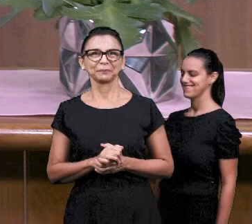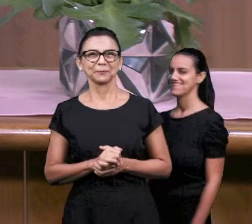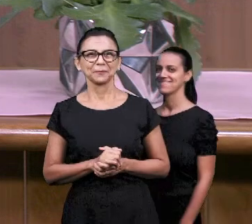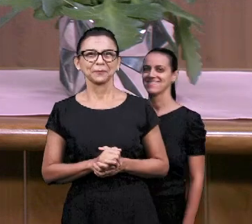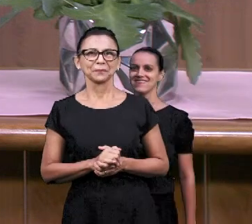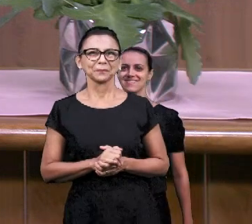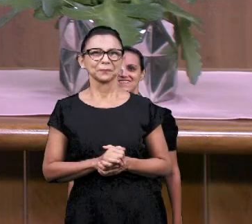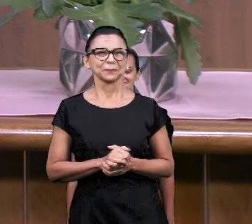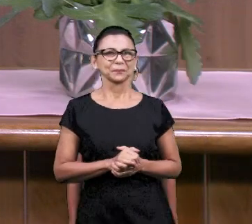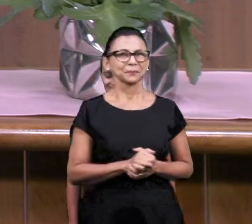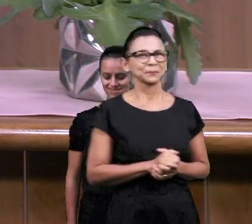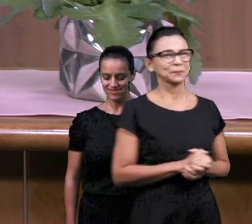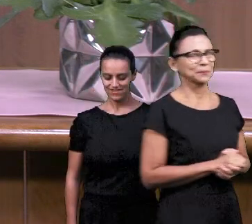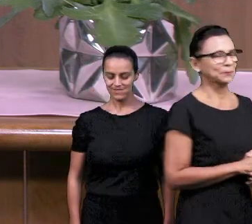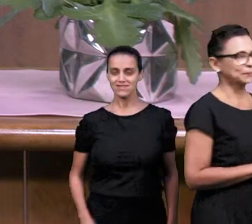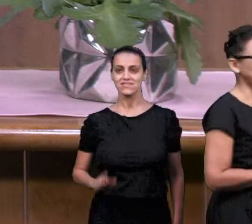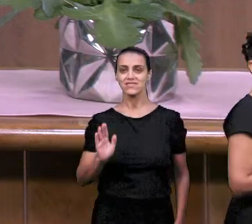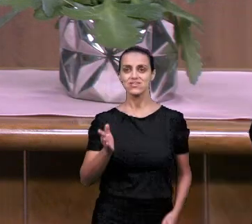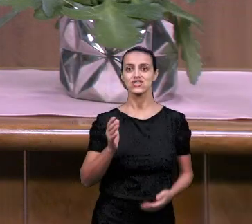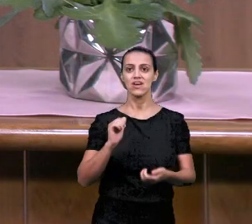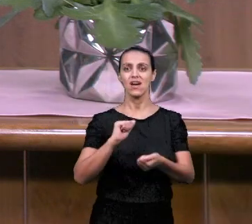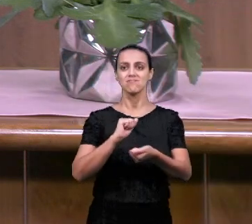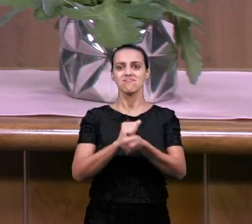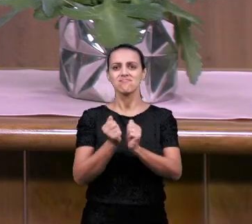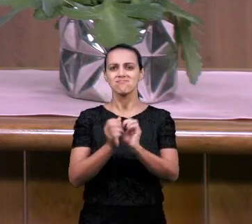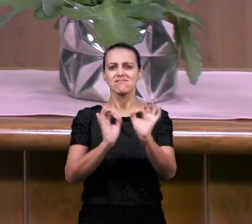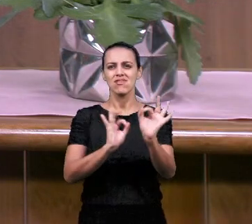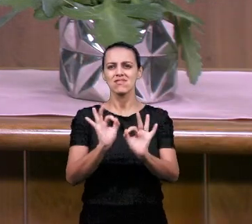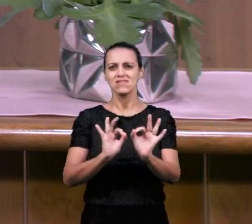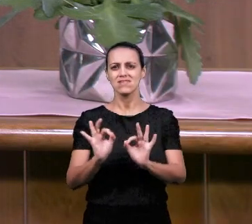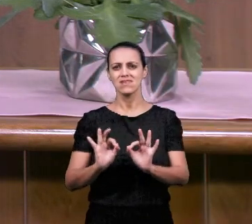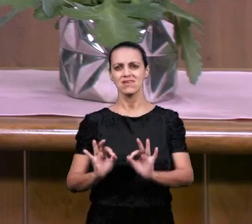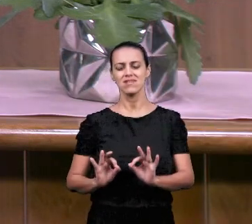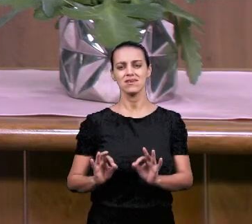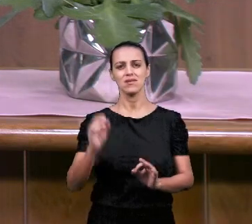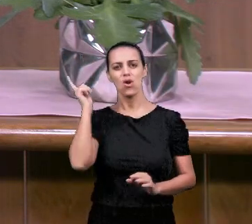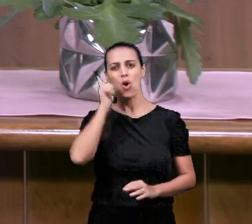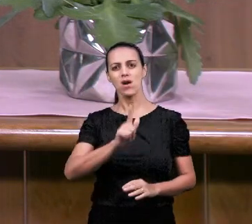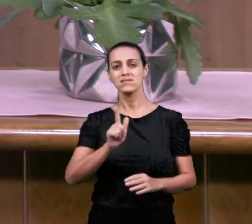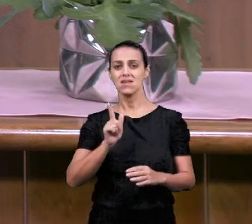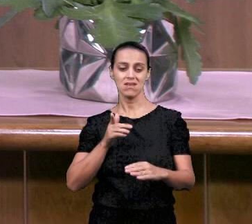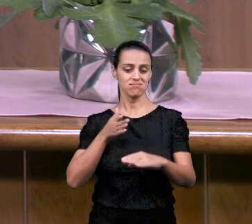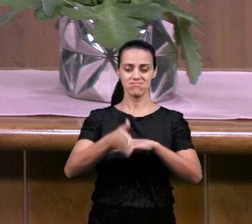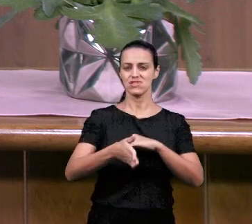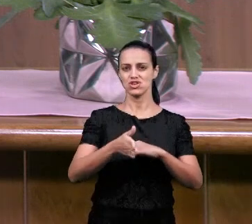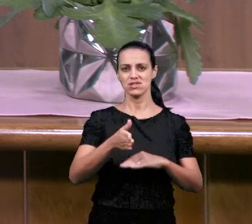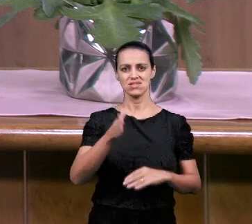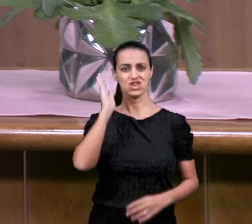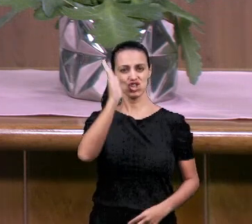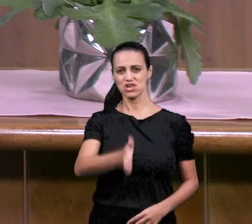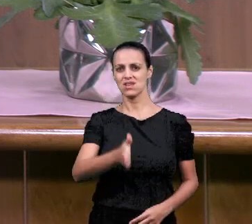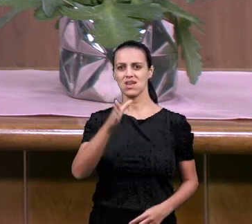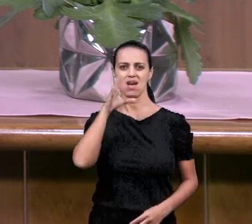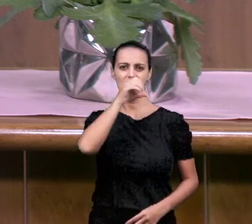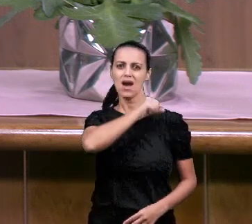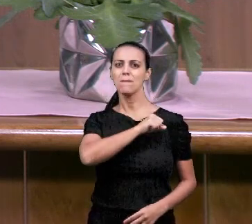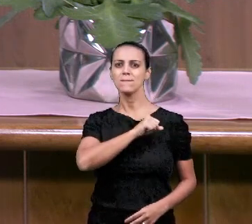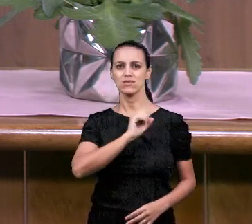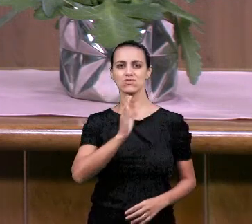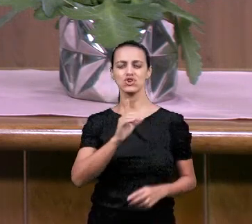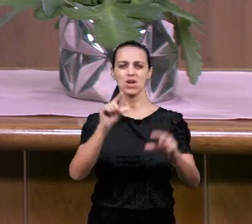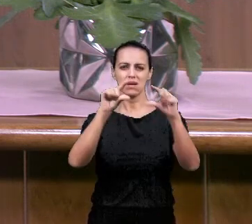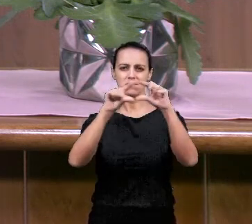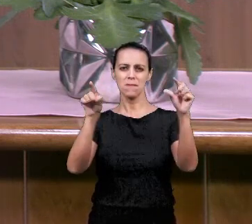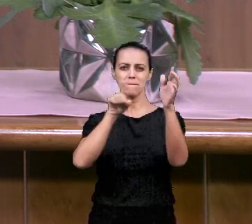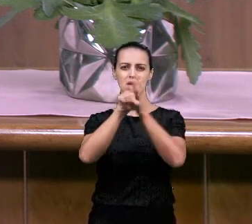préparer notre système pour que cela soit automatique. Au moment d'entrer, et vous remplissez automatiquement, il puisse avoir les